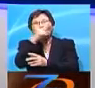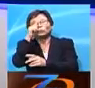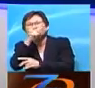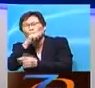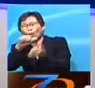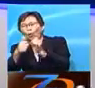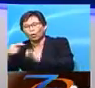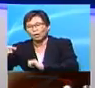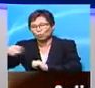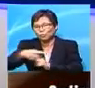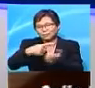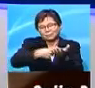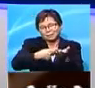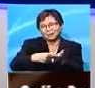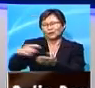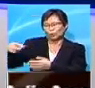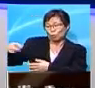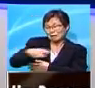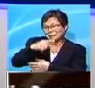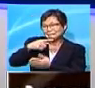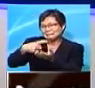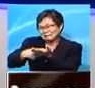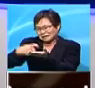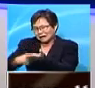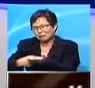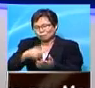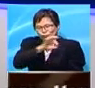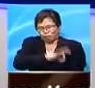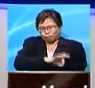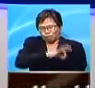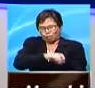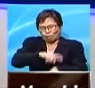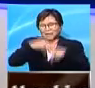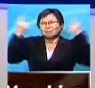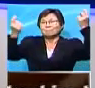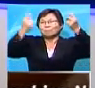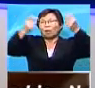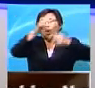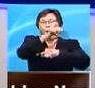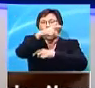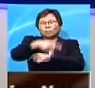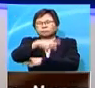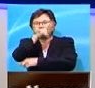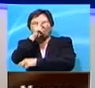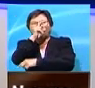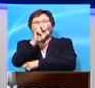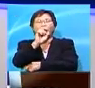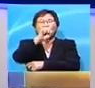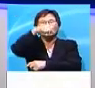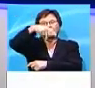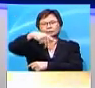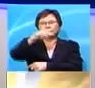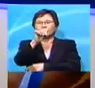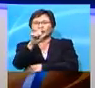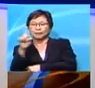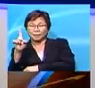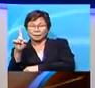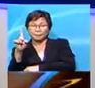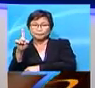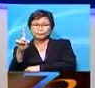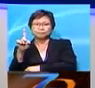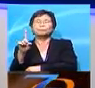membendung kewujudan ulat tiket yang mengambil kesempatan mengaut Keuntungan pada musim perayaan op tegas oleh suruhanjaya pengangkutan awam darat